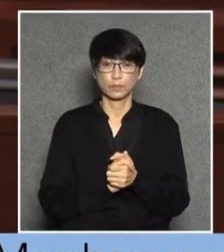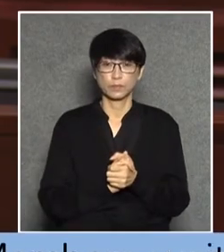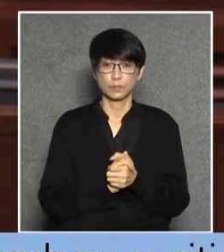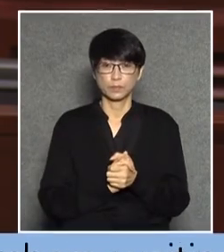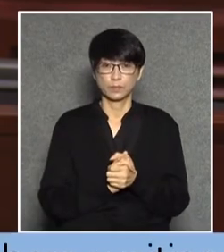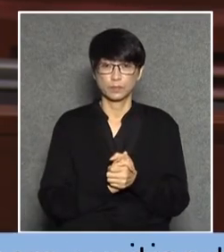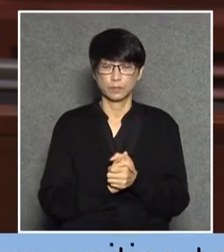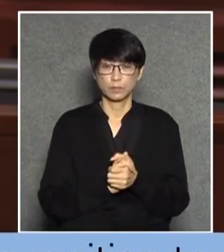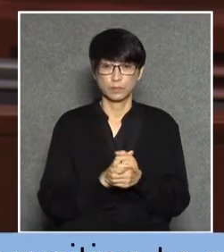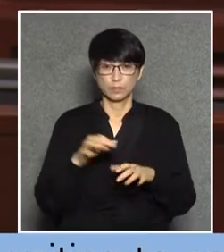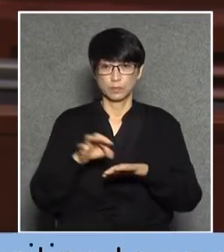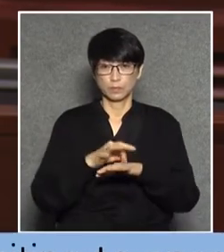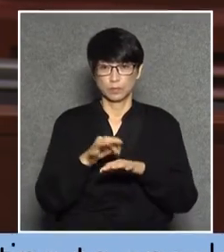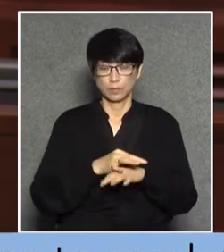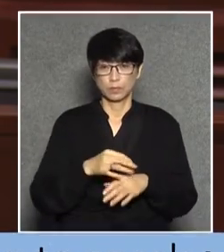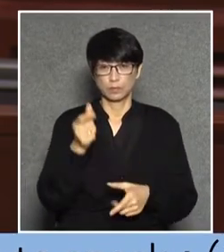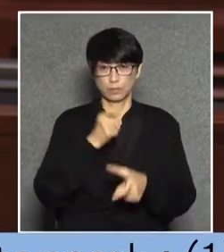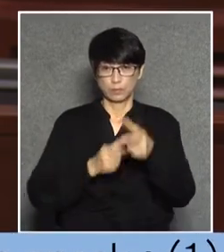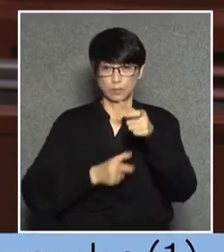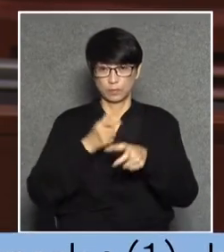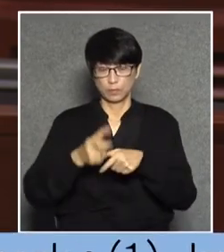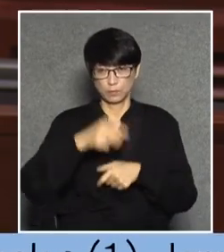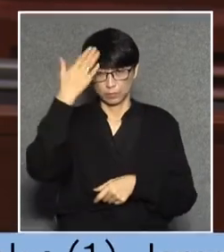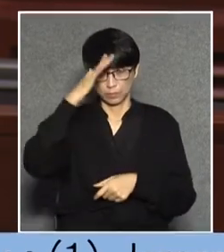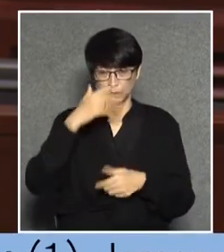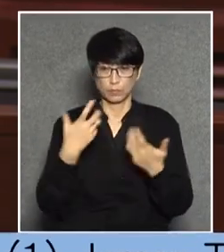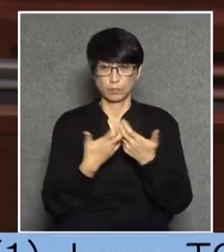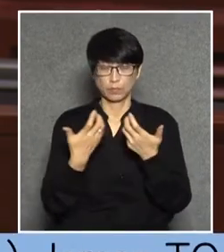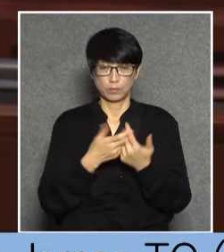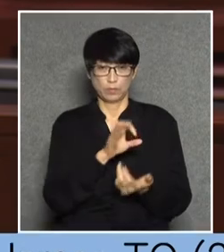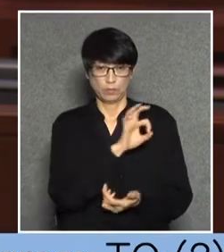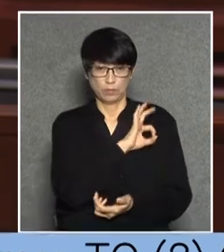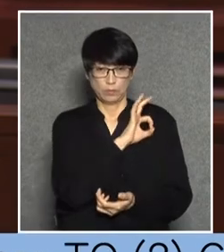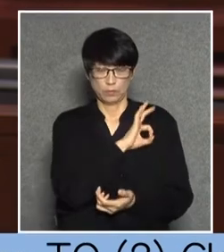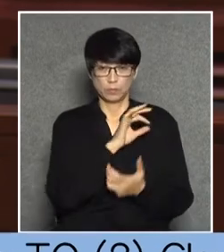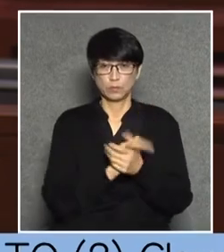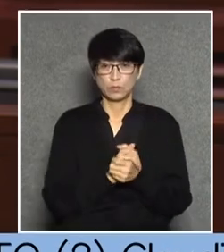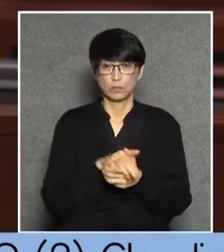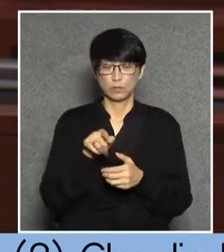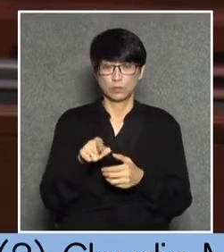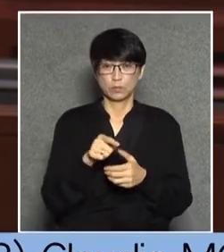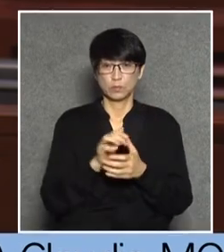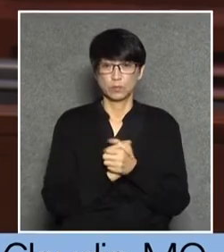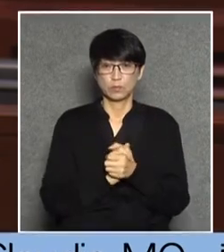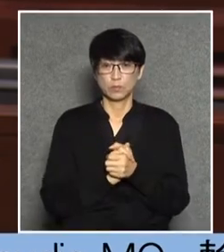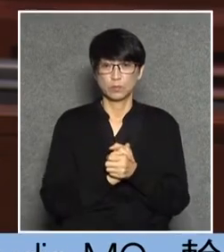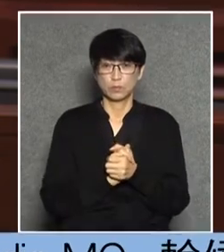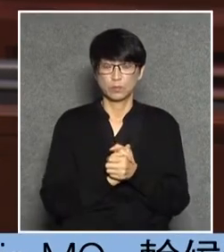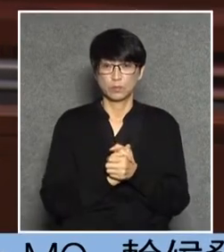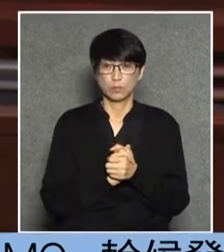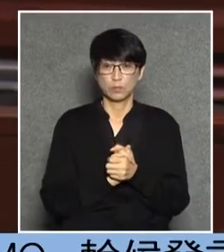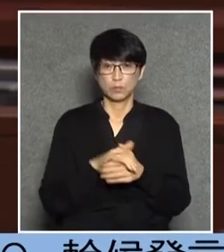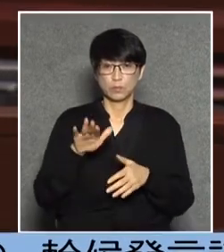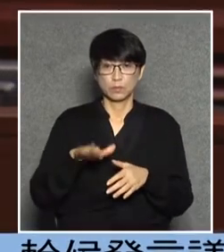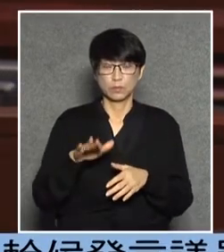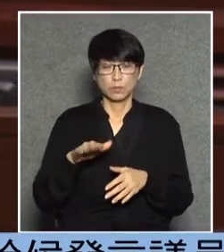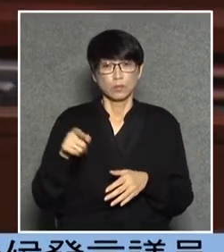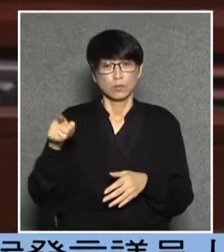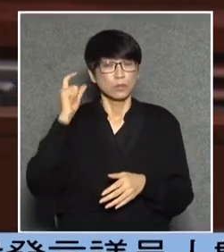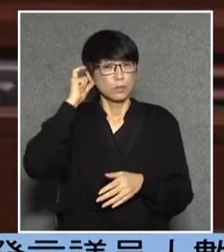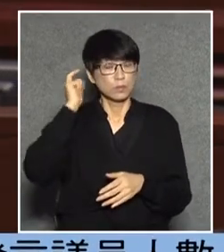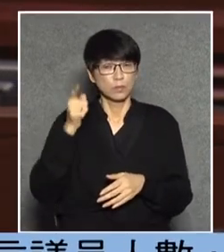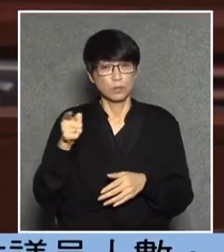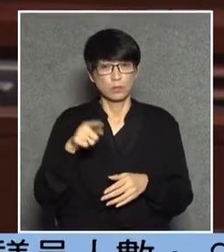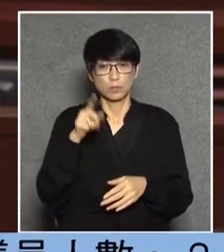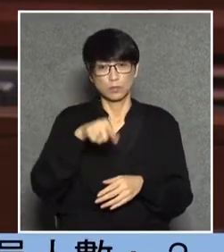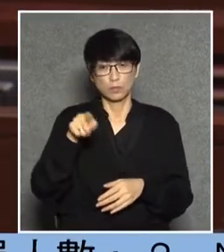識金融嘅人啊，啲嗰啲核數師啊，嗰啲做噶嘛，嗰啲生意，所以阿萬必就唔明啦。點解千幾人